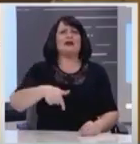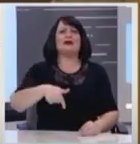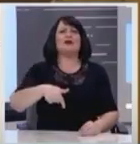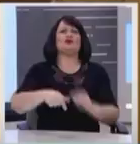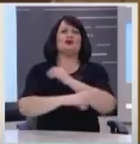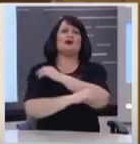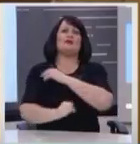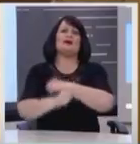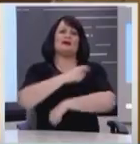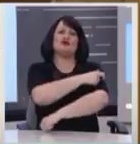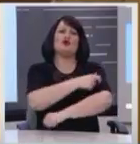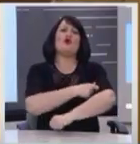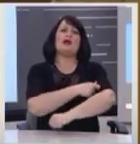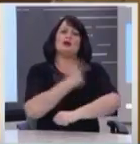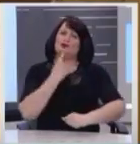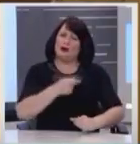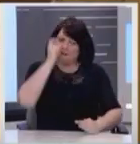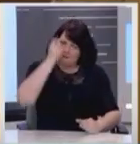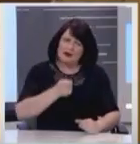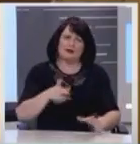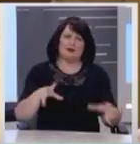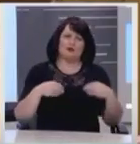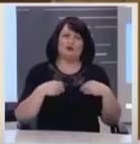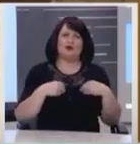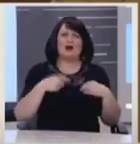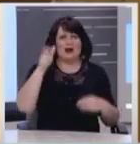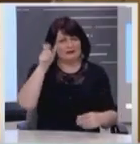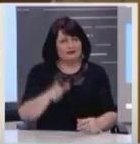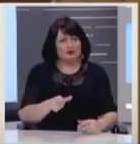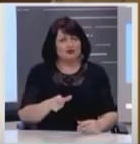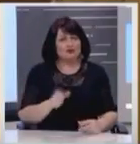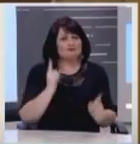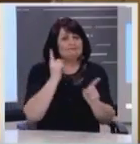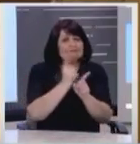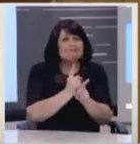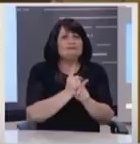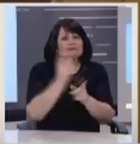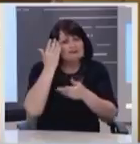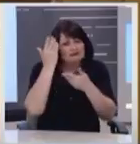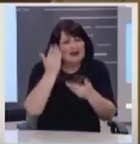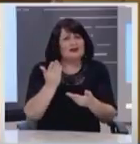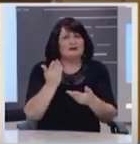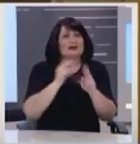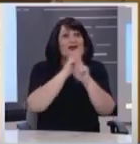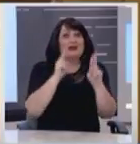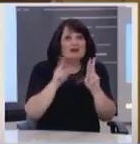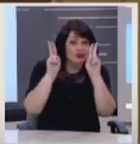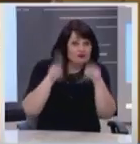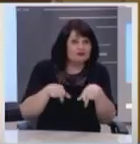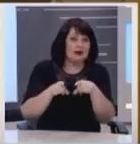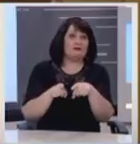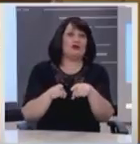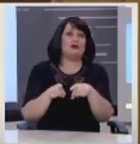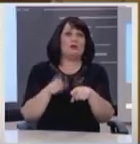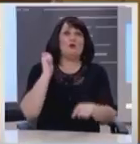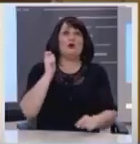του Οργανισμού Ηνωμένων Εθνών, έναν άνθρωπο που χαίρει ιδιαίτερης εκτίμησης διεθνώς, μια